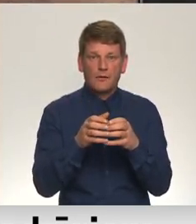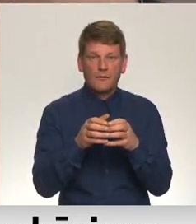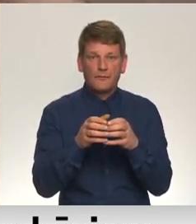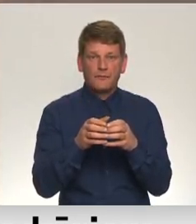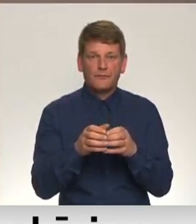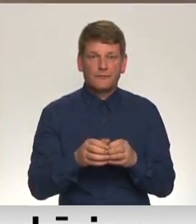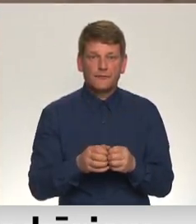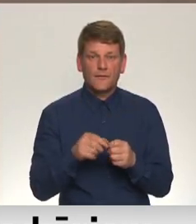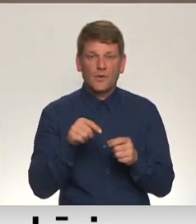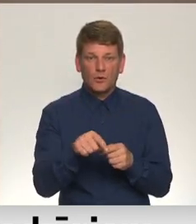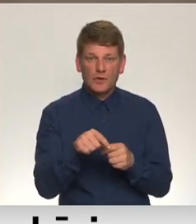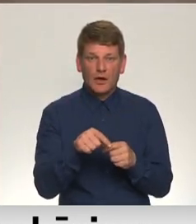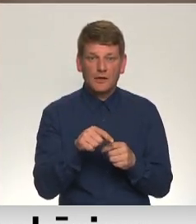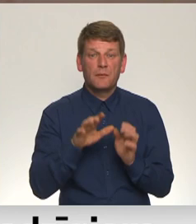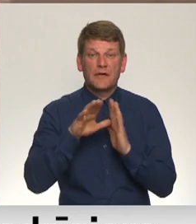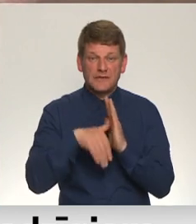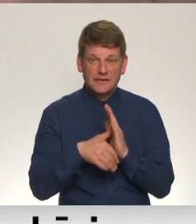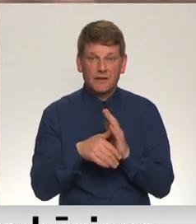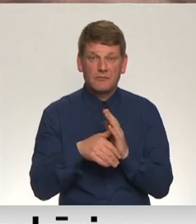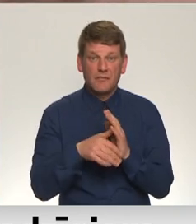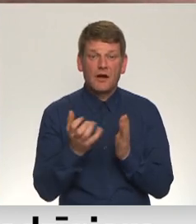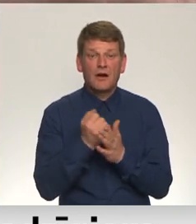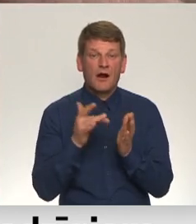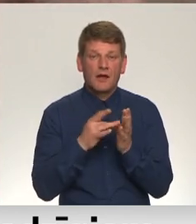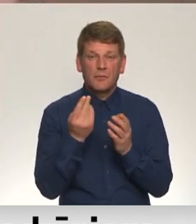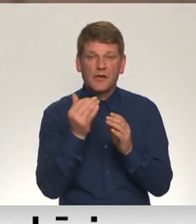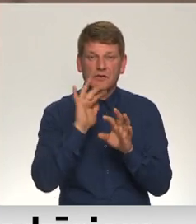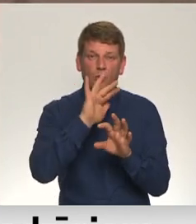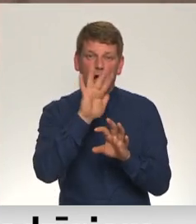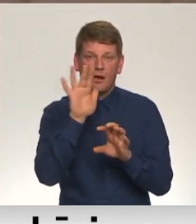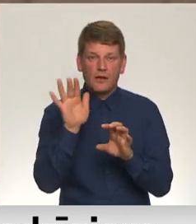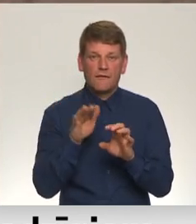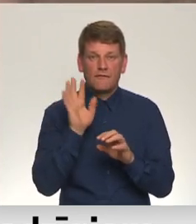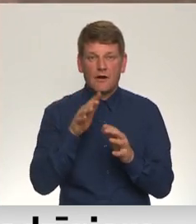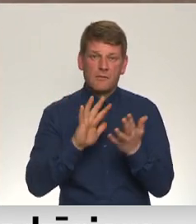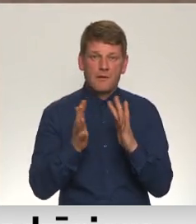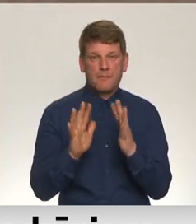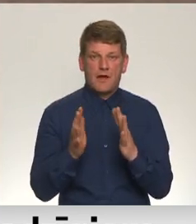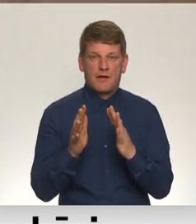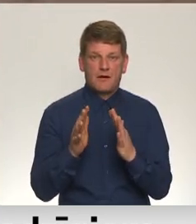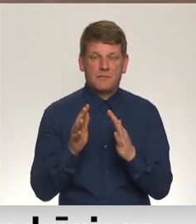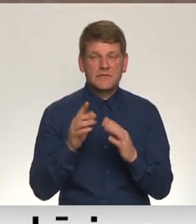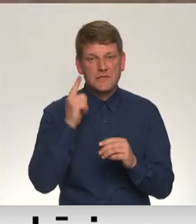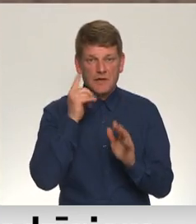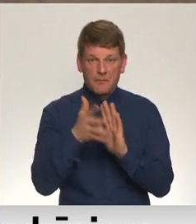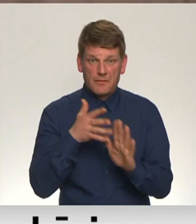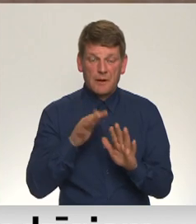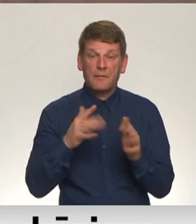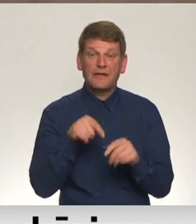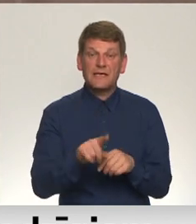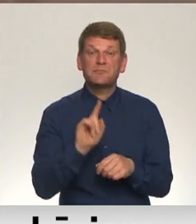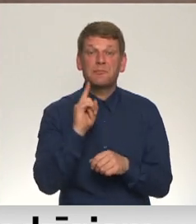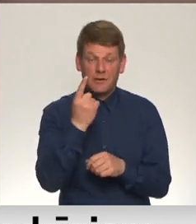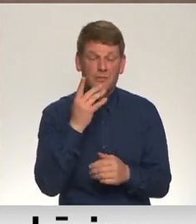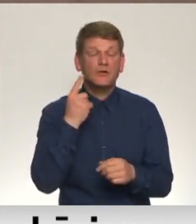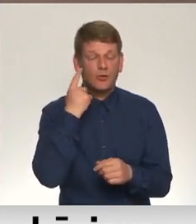masu un tad pēc tam ar kaut kādiem pirkstu galiņiem tad mēs varam apmēram saprast. Bet tas pirmais, es